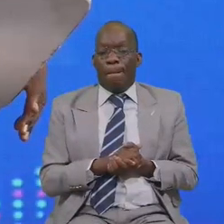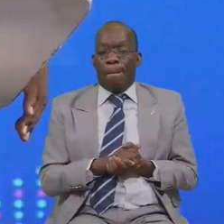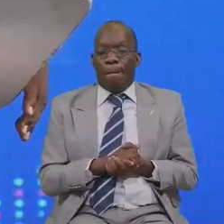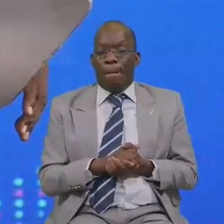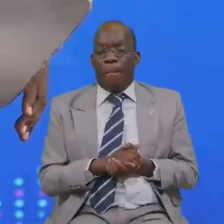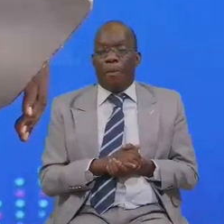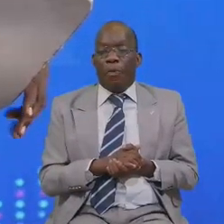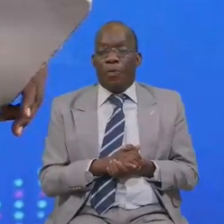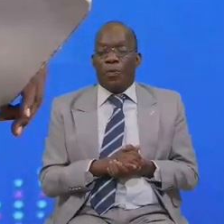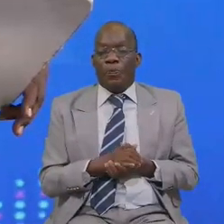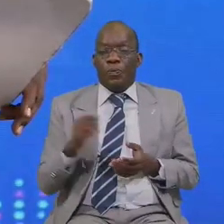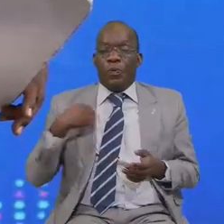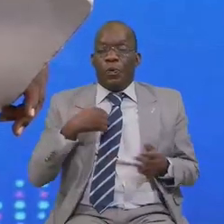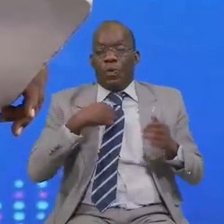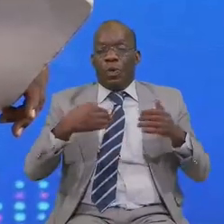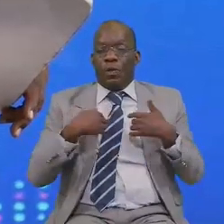Passer de pécheur